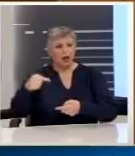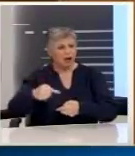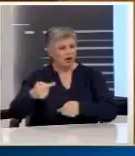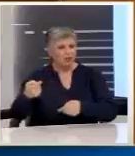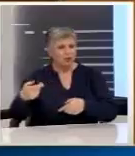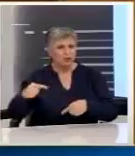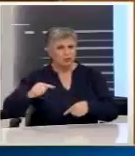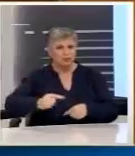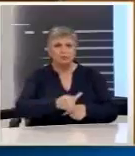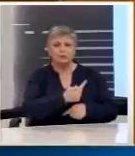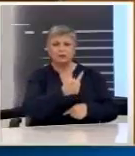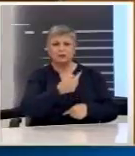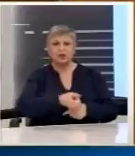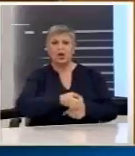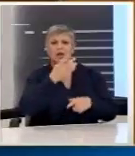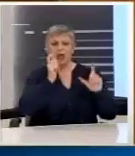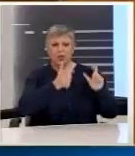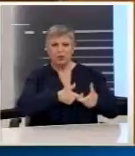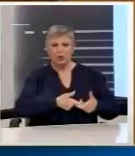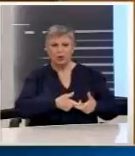Ποιος είναι αυτός ο άρρηκτος δεσμός?